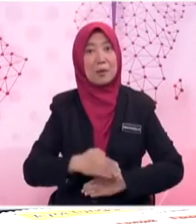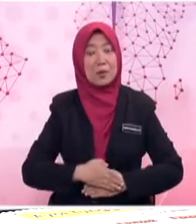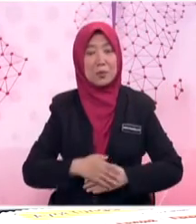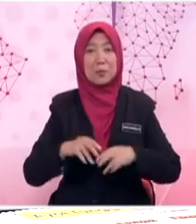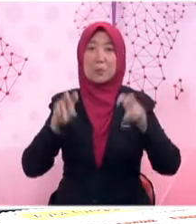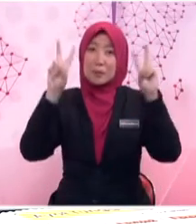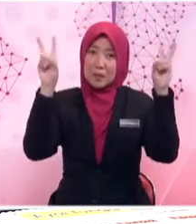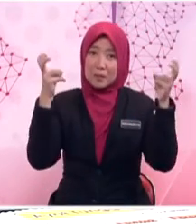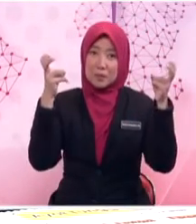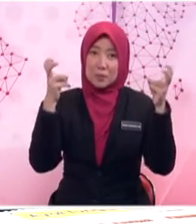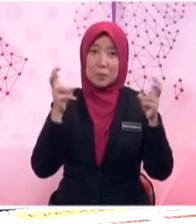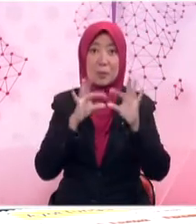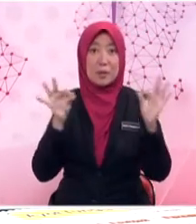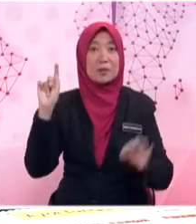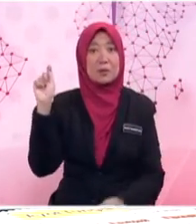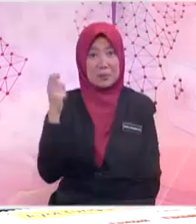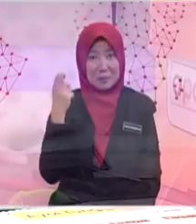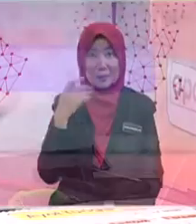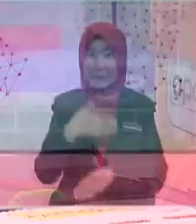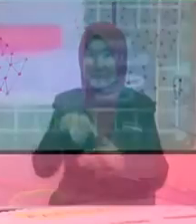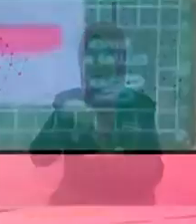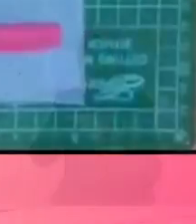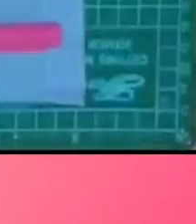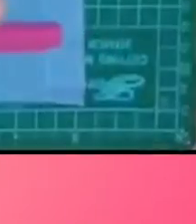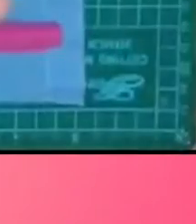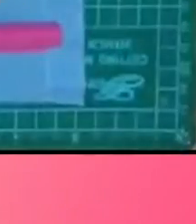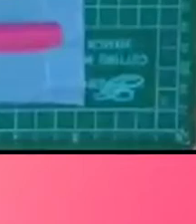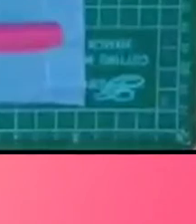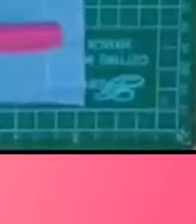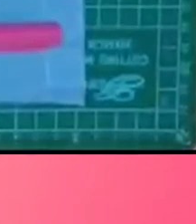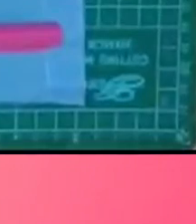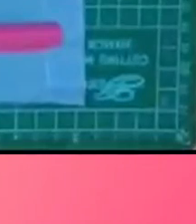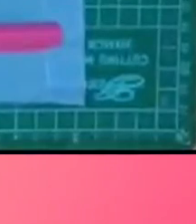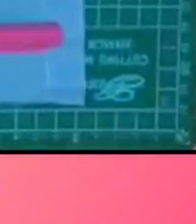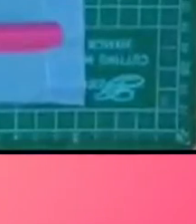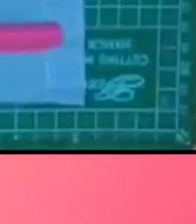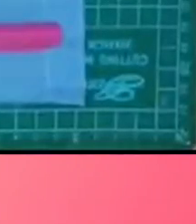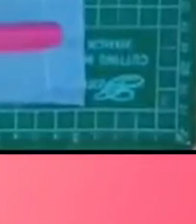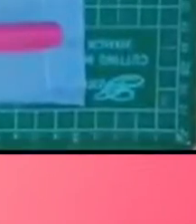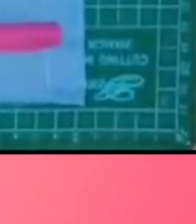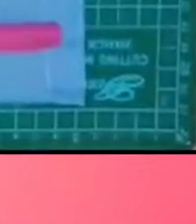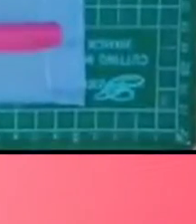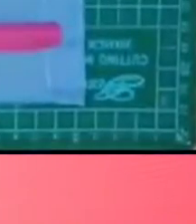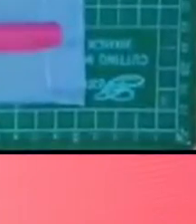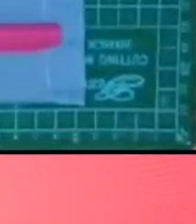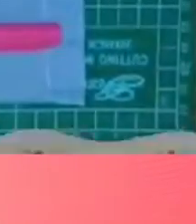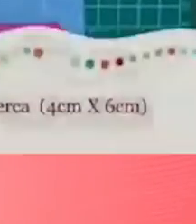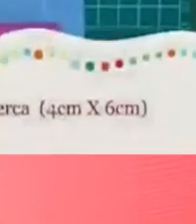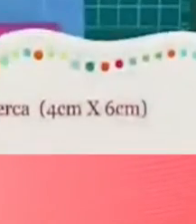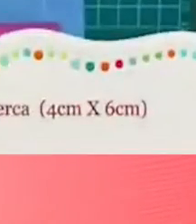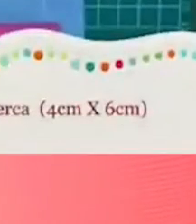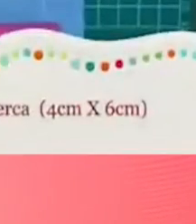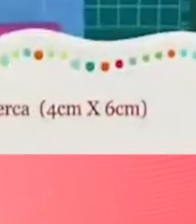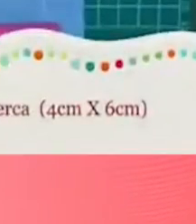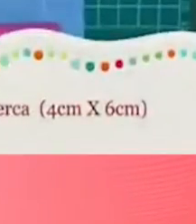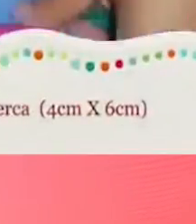hari ini, ayat tunggal. Selepas ini. Hai semua. Jom kita lihat cara membuat batu seremban.